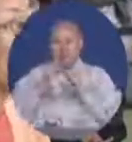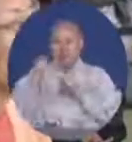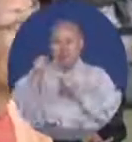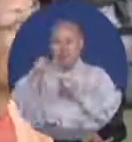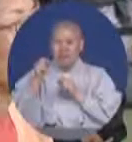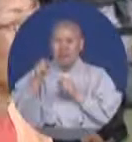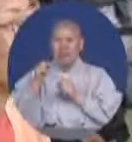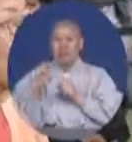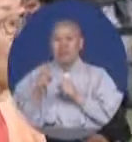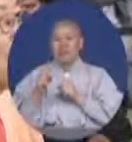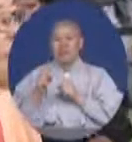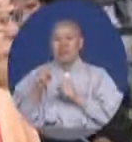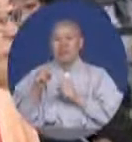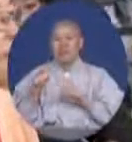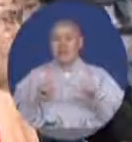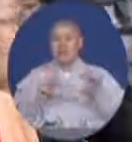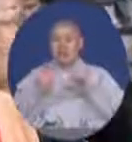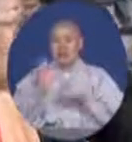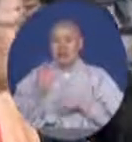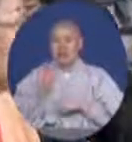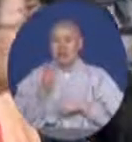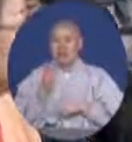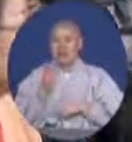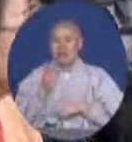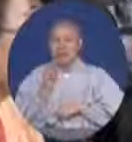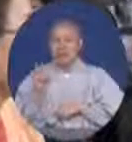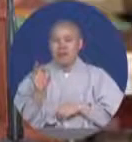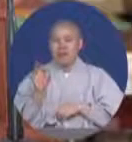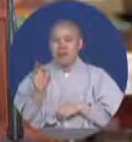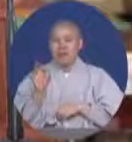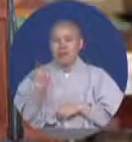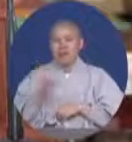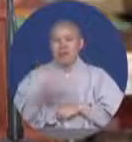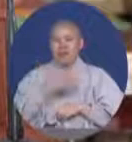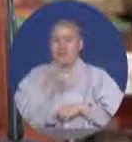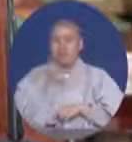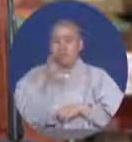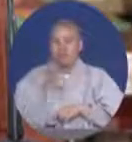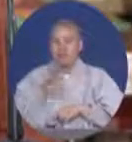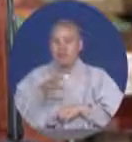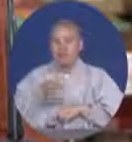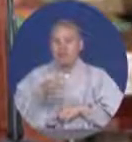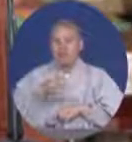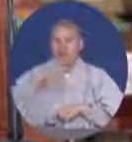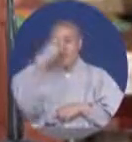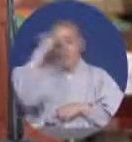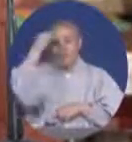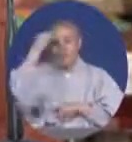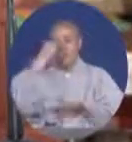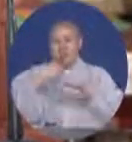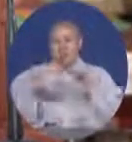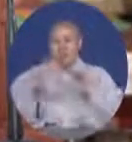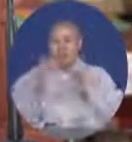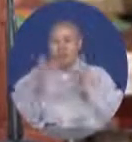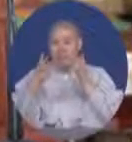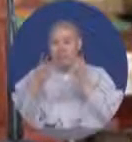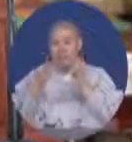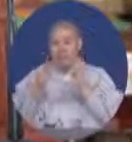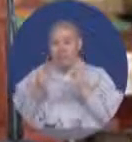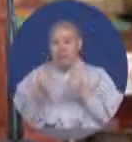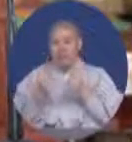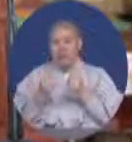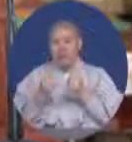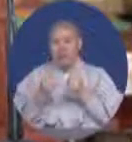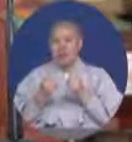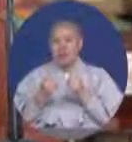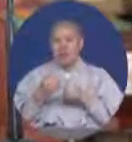저 노인복지관, 요양원 같은 데 가보면 할머니가 훨씬 많아요. 할아버지는